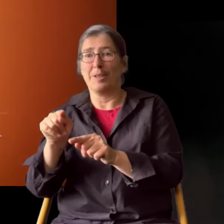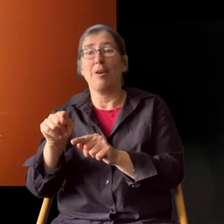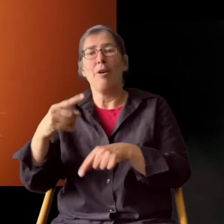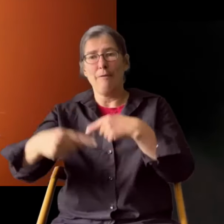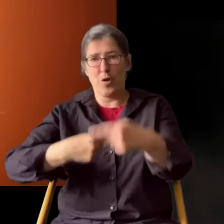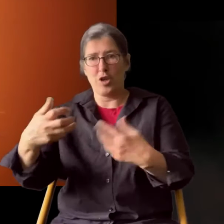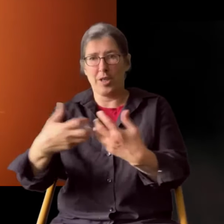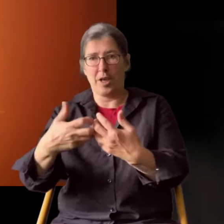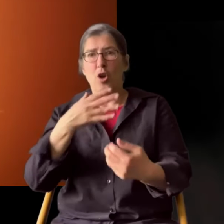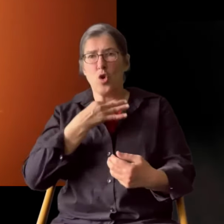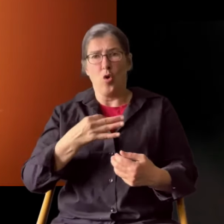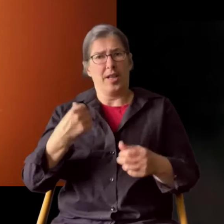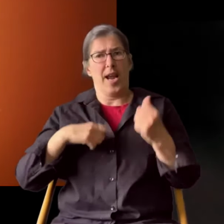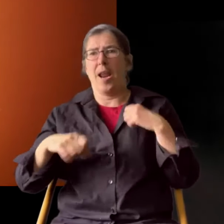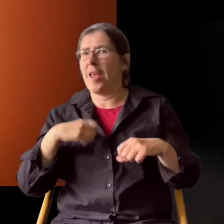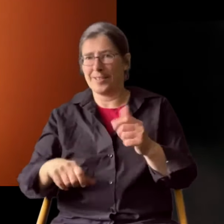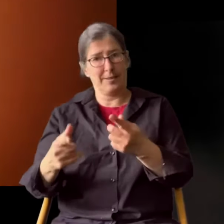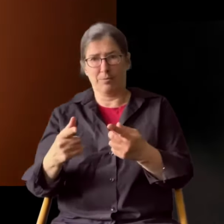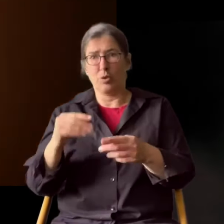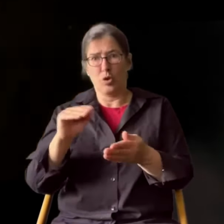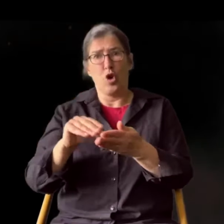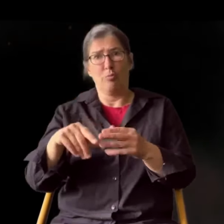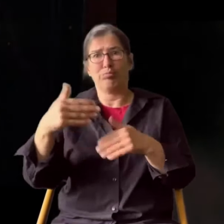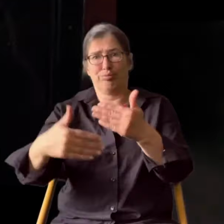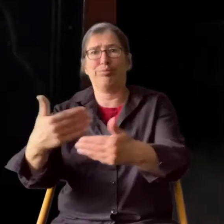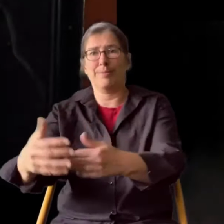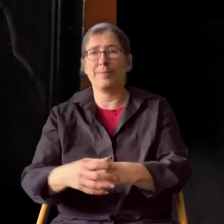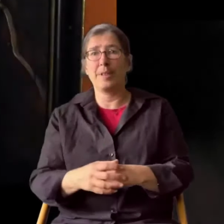Elend, werden noch viele Jahre lang auf uns lasten.